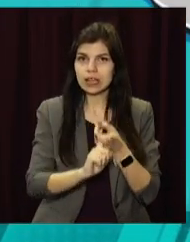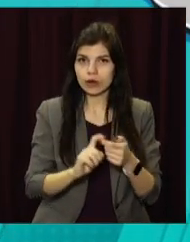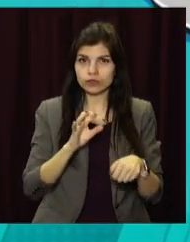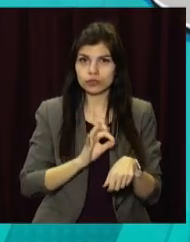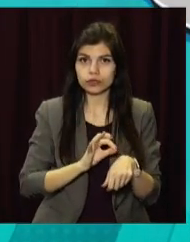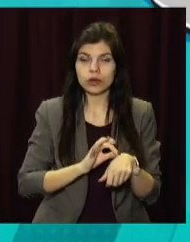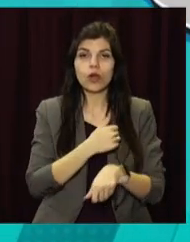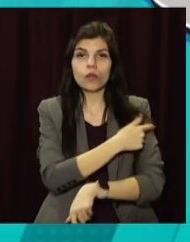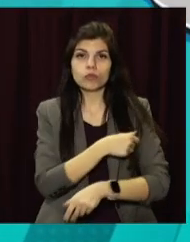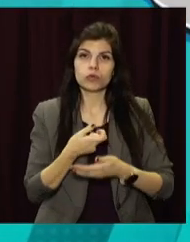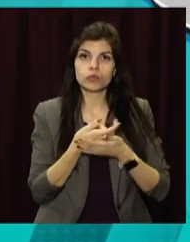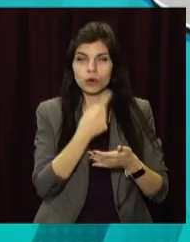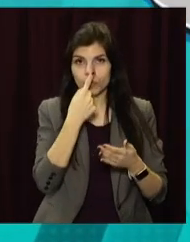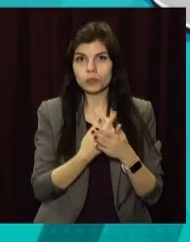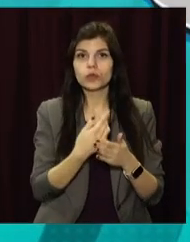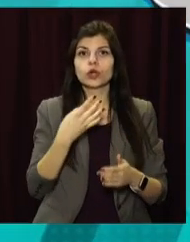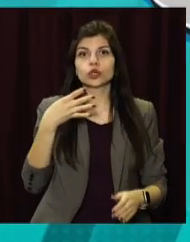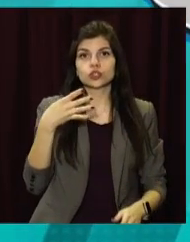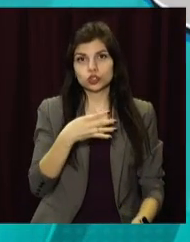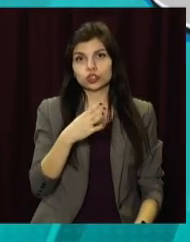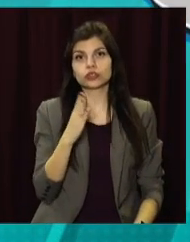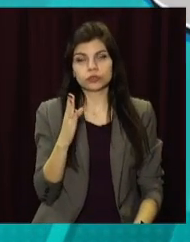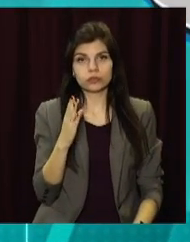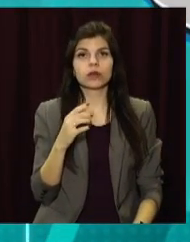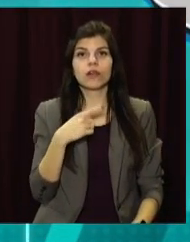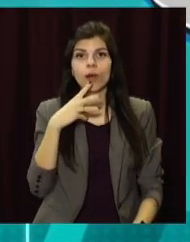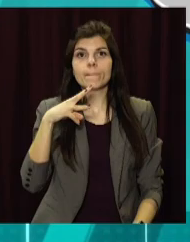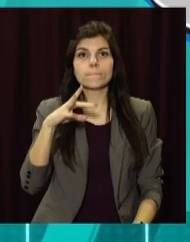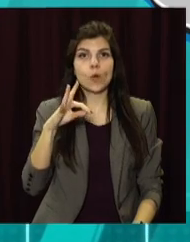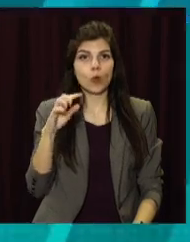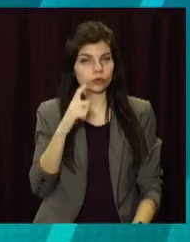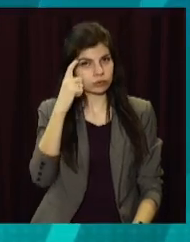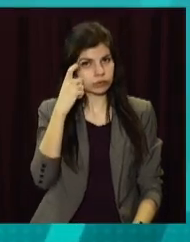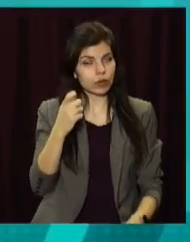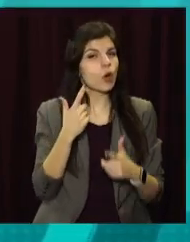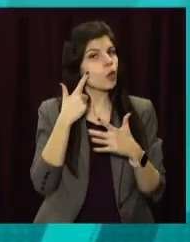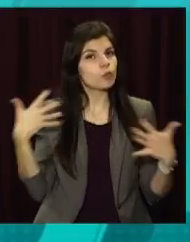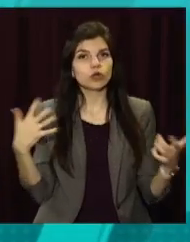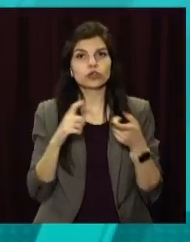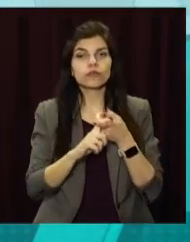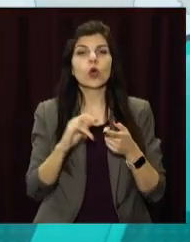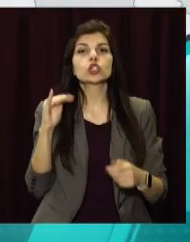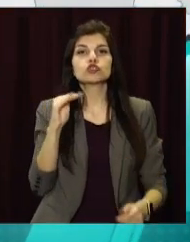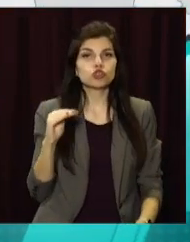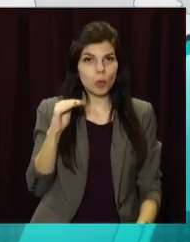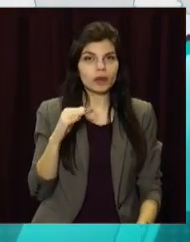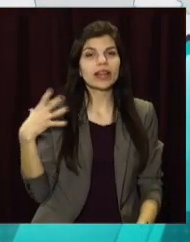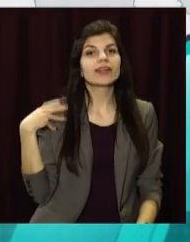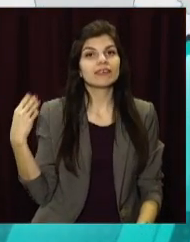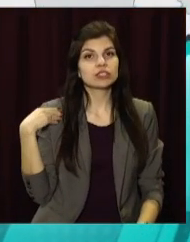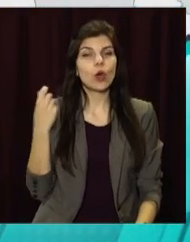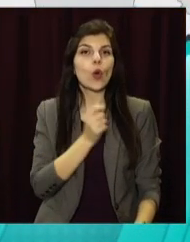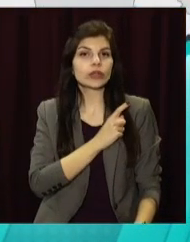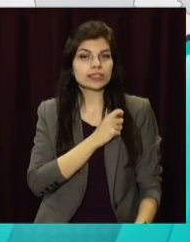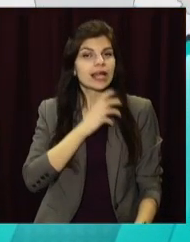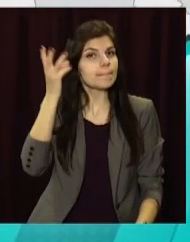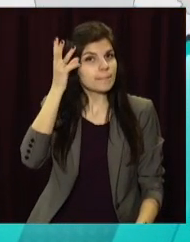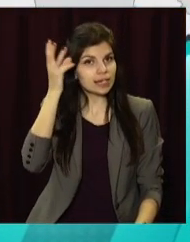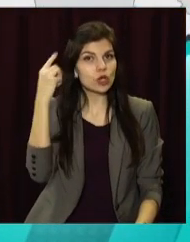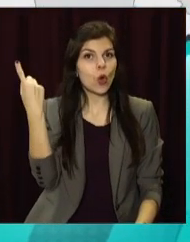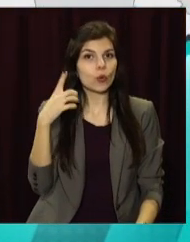антирейтингу – Кривий Ріг, Кам'янське, Нікополь та Новомосковськ. Про це повідомили в обласному департаменті охорони здоров'я. При